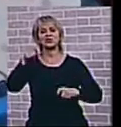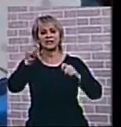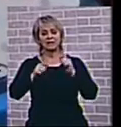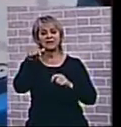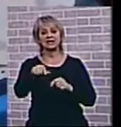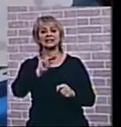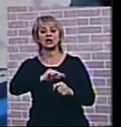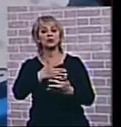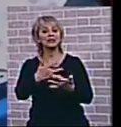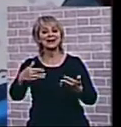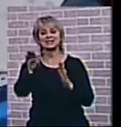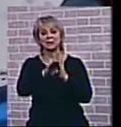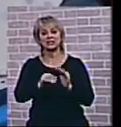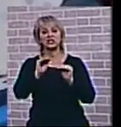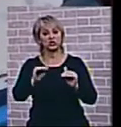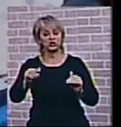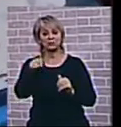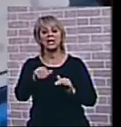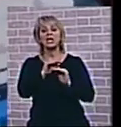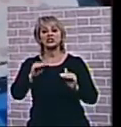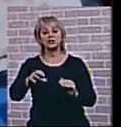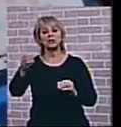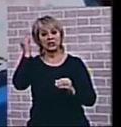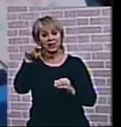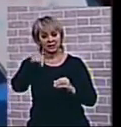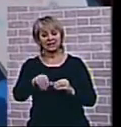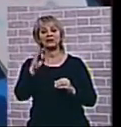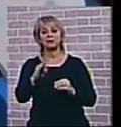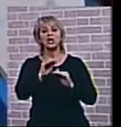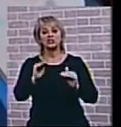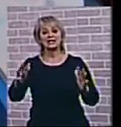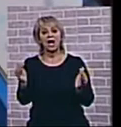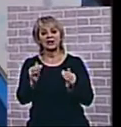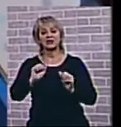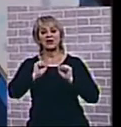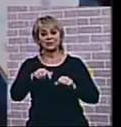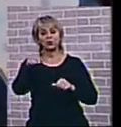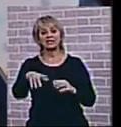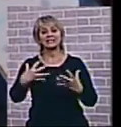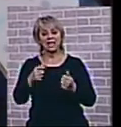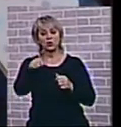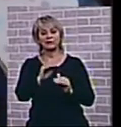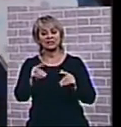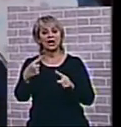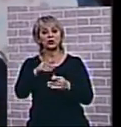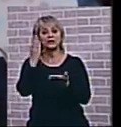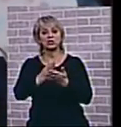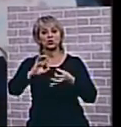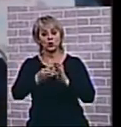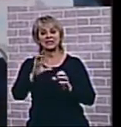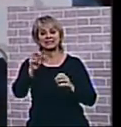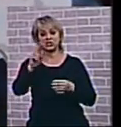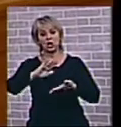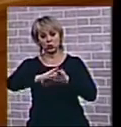конференциях, работа с разными категориями детьми, детьми одаренными, детьми с ограниченными возможностями здоровья, детьми, которые находятся в сложных